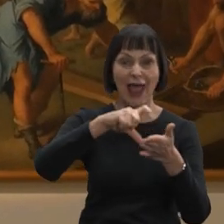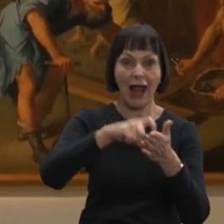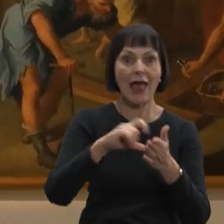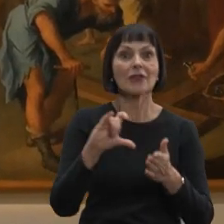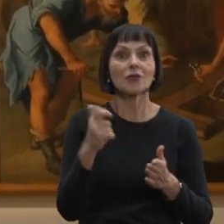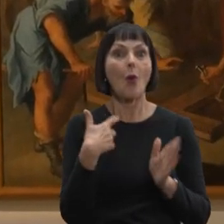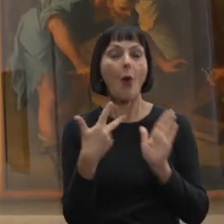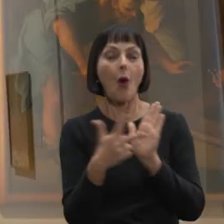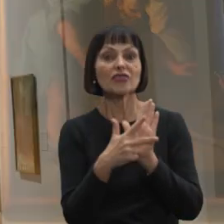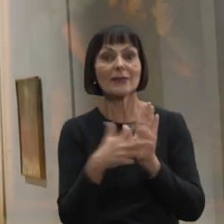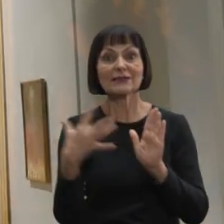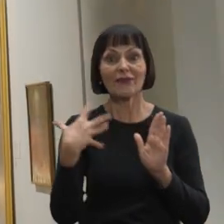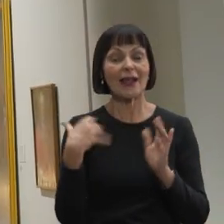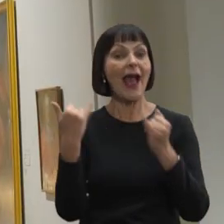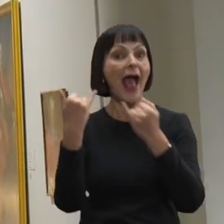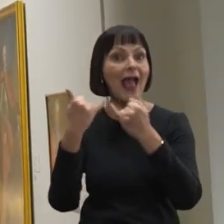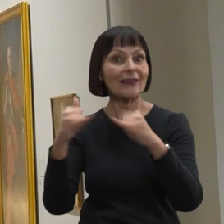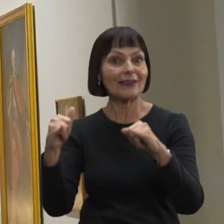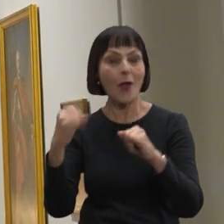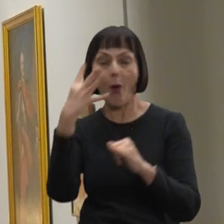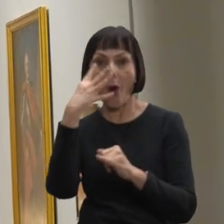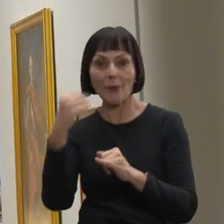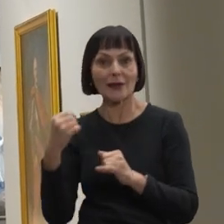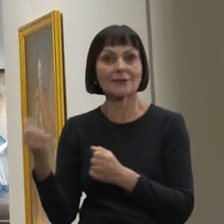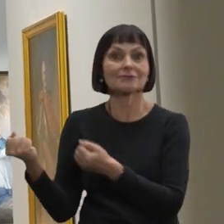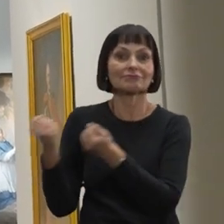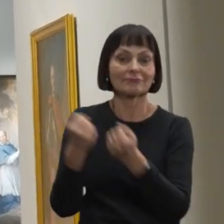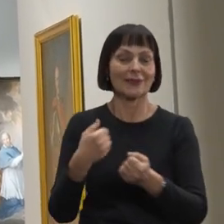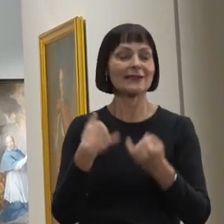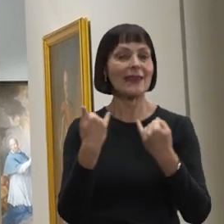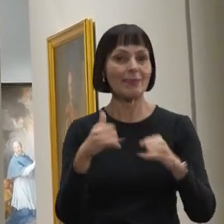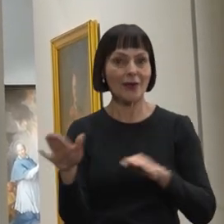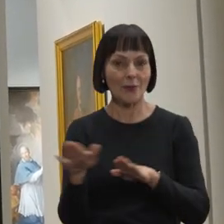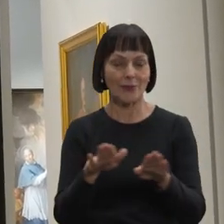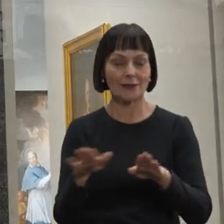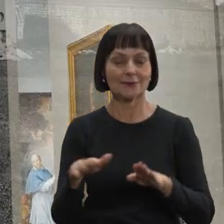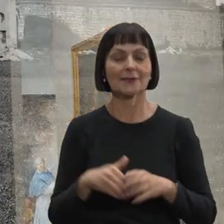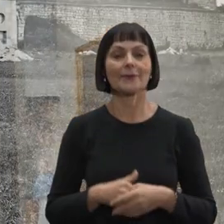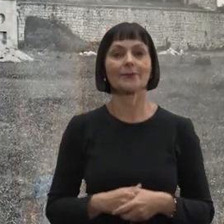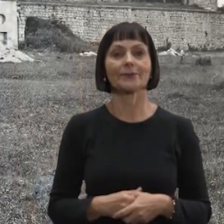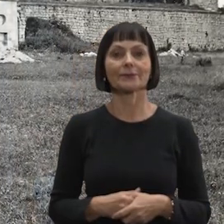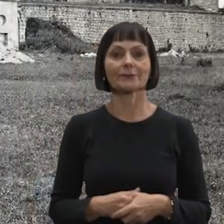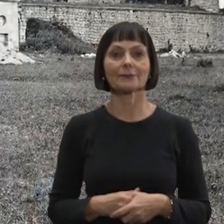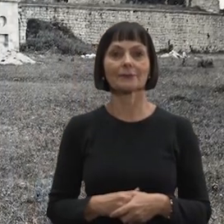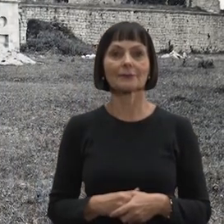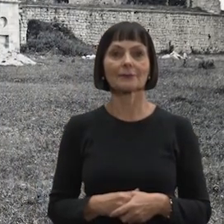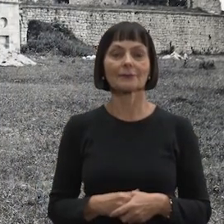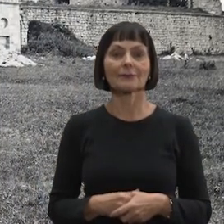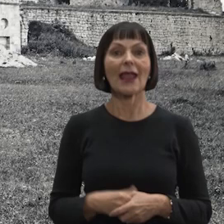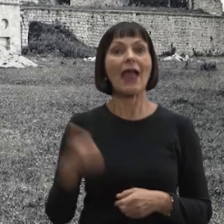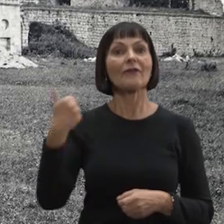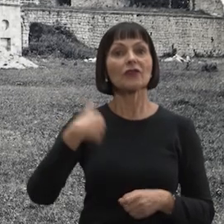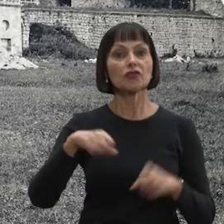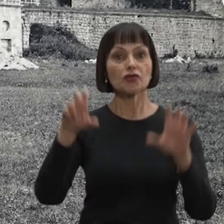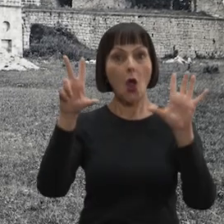tym wnętrzem XVIII-wiecznym, a innymi obiektami sprowadzonymi skądinąd specjalnie na naszą wystawę.